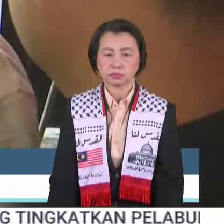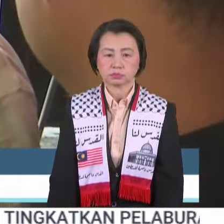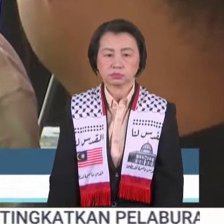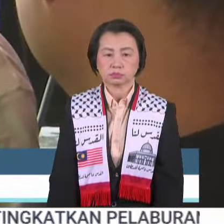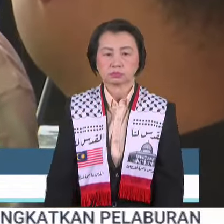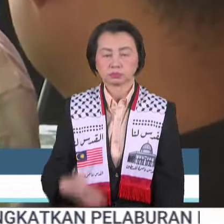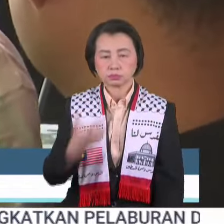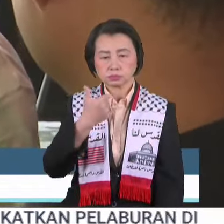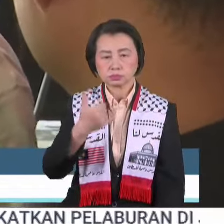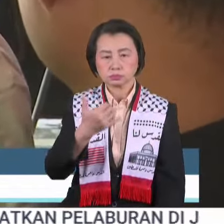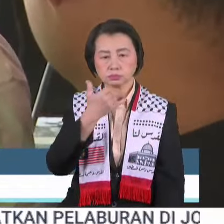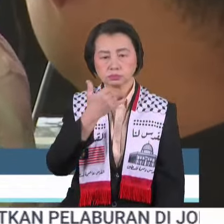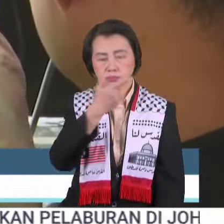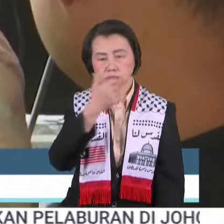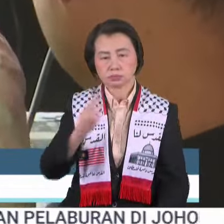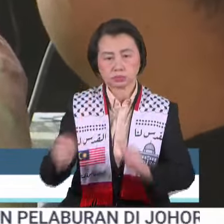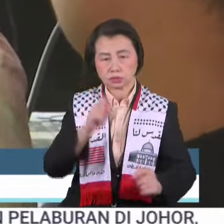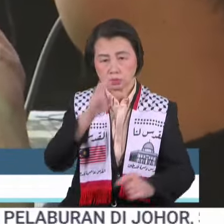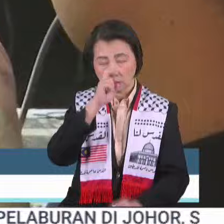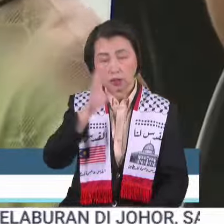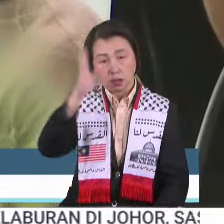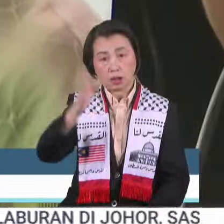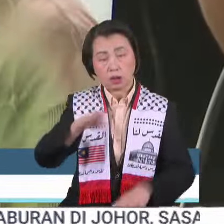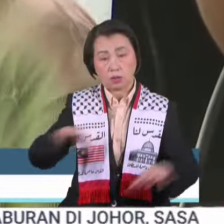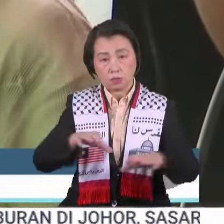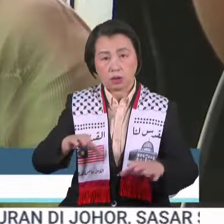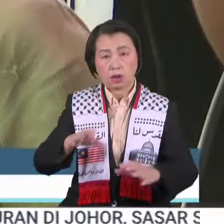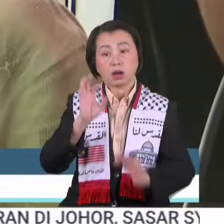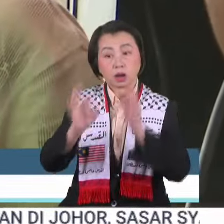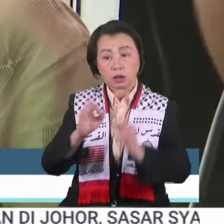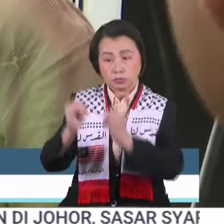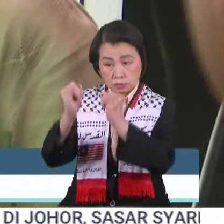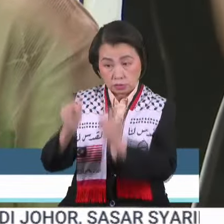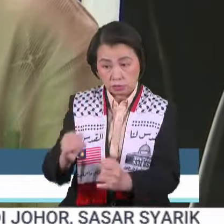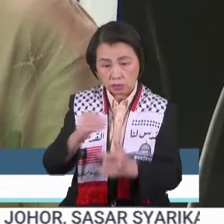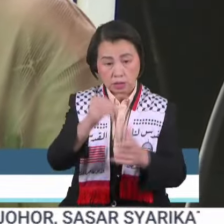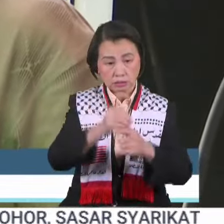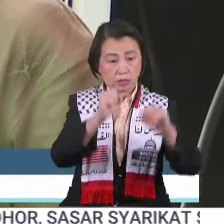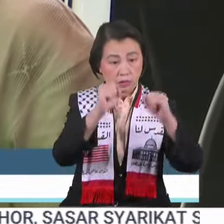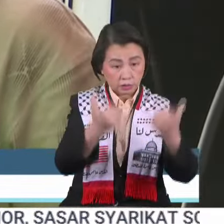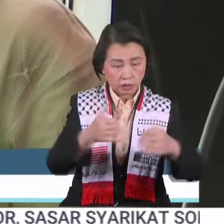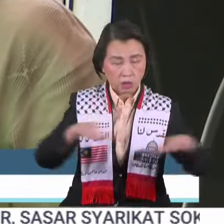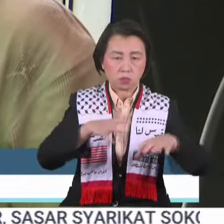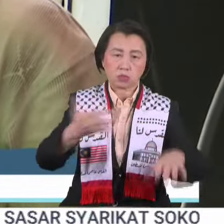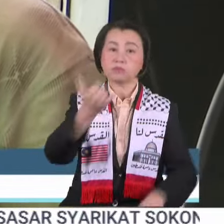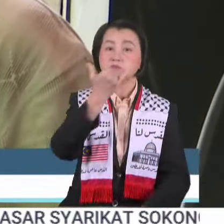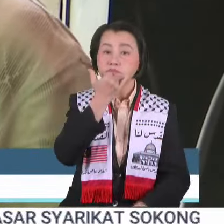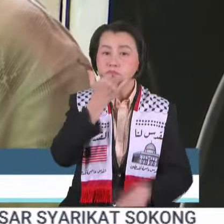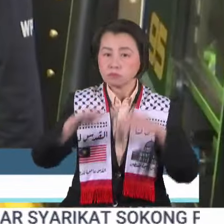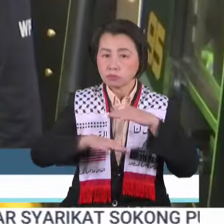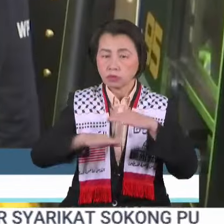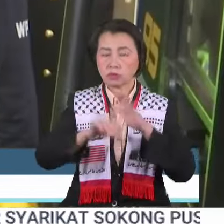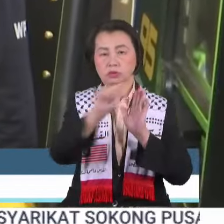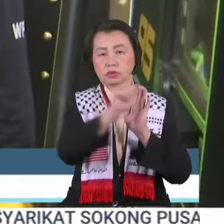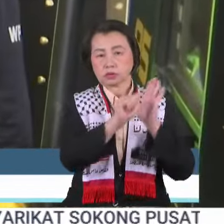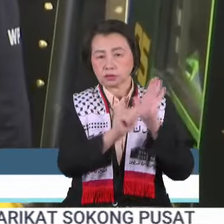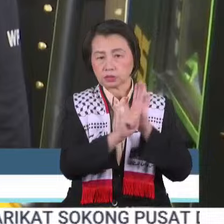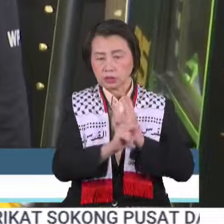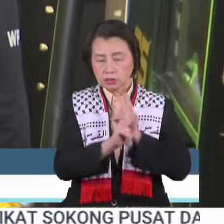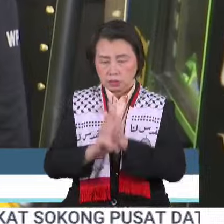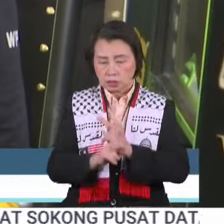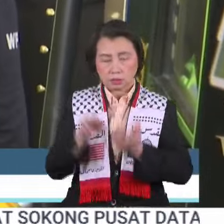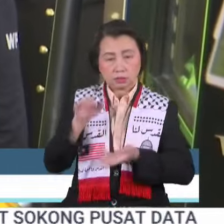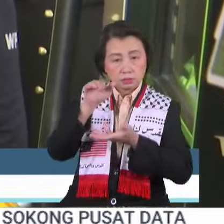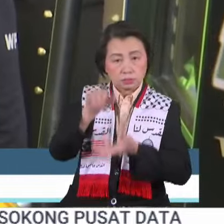lalai kerana tindakan tegas akan diambil terhadap individu atau syarikat yang melakukan kesalahan di bawah Akta